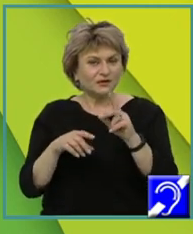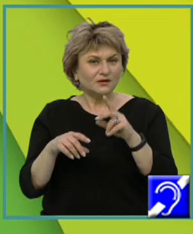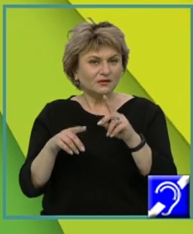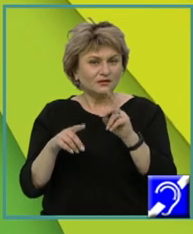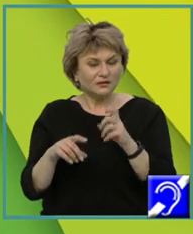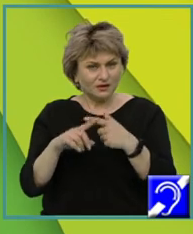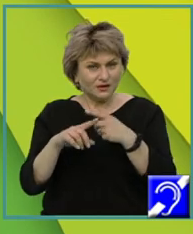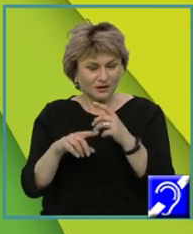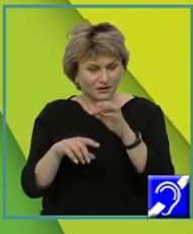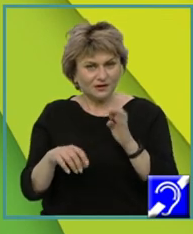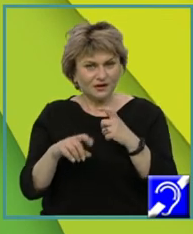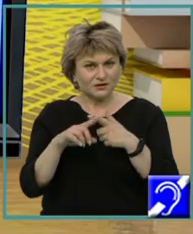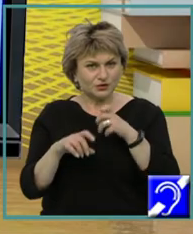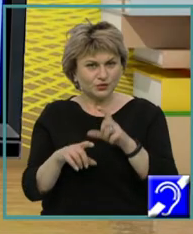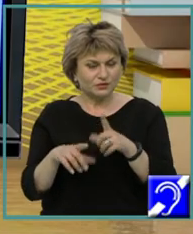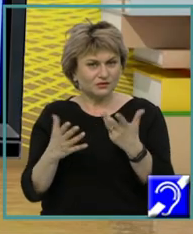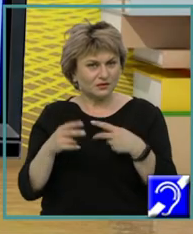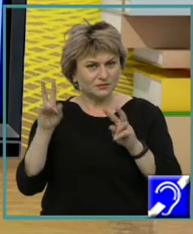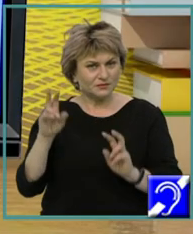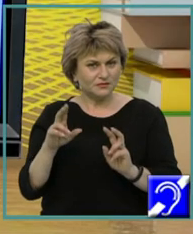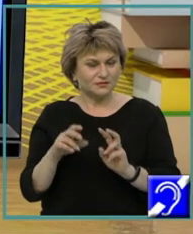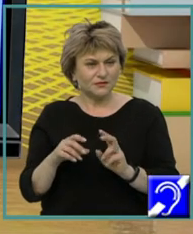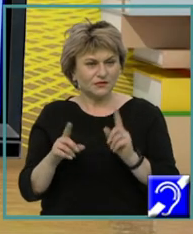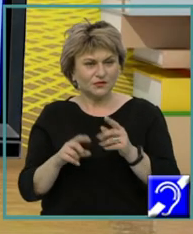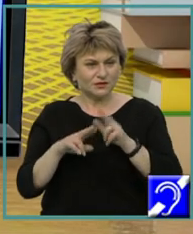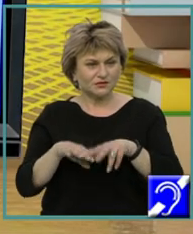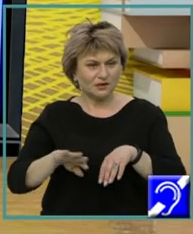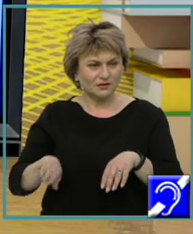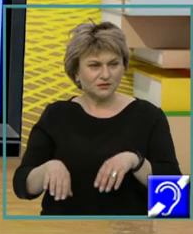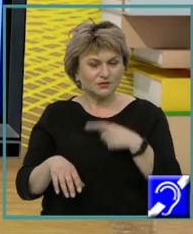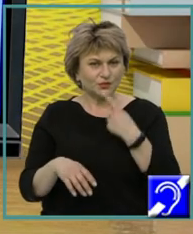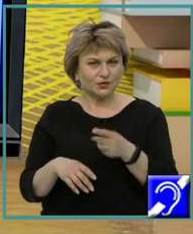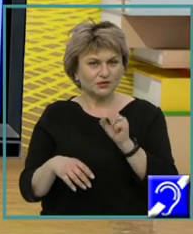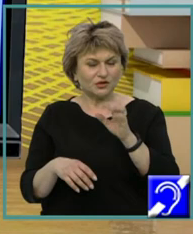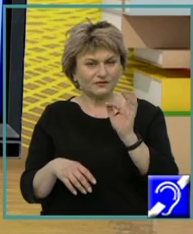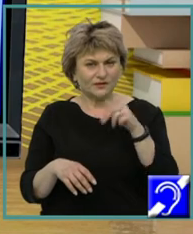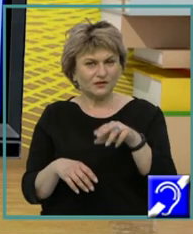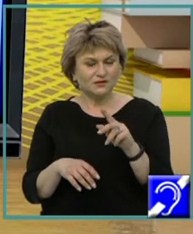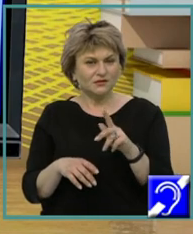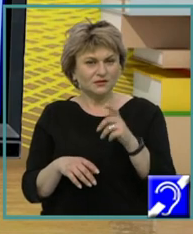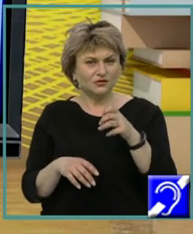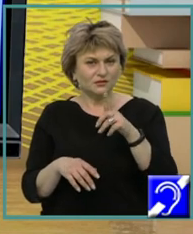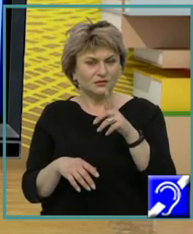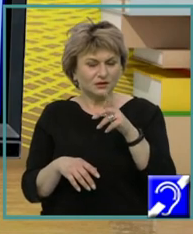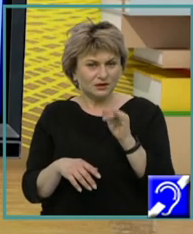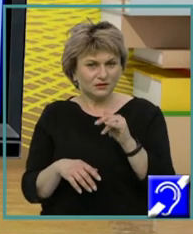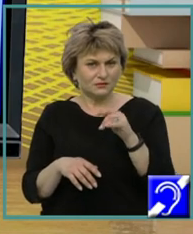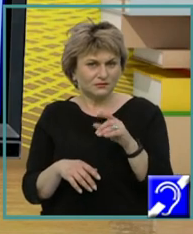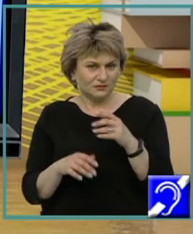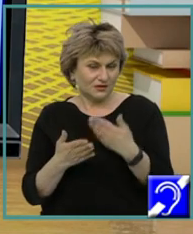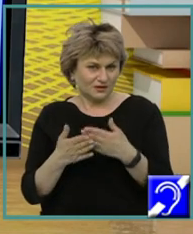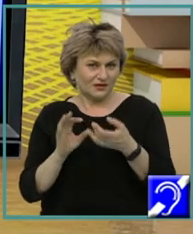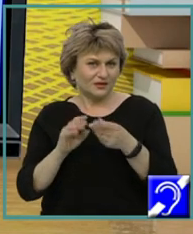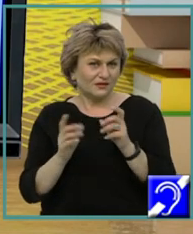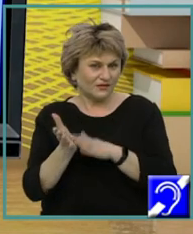la care vă invit de fiecare dată Nu trebuie lăsat deoparte zice Ștefan gheorghidiu De fapt eroul